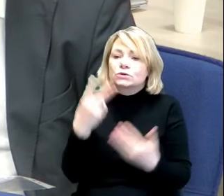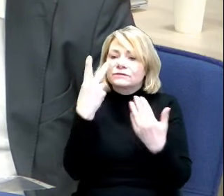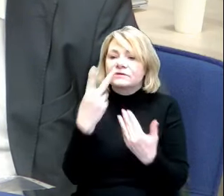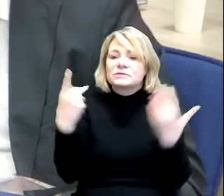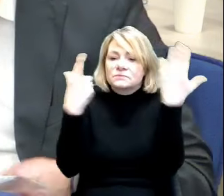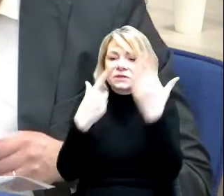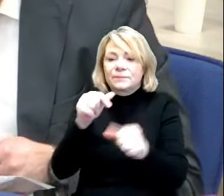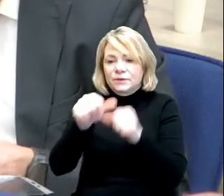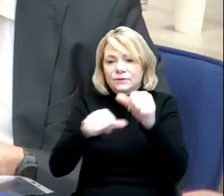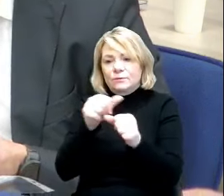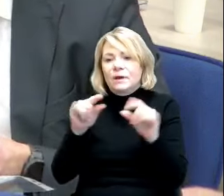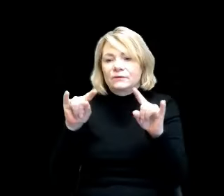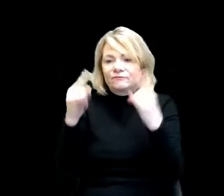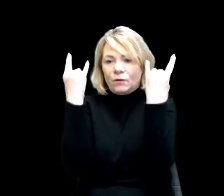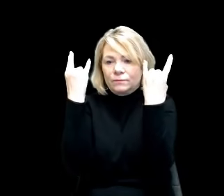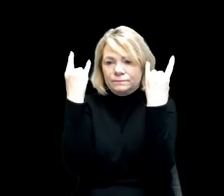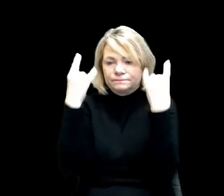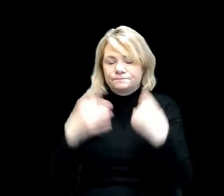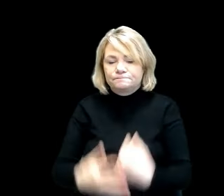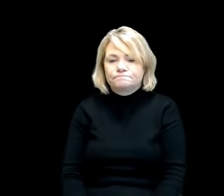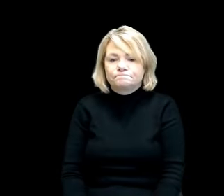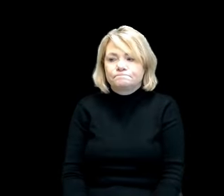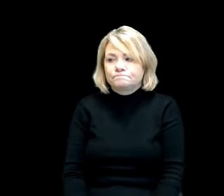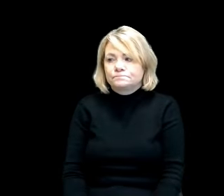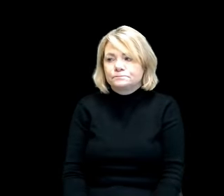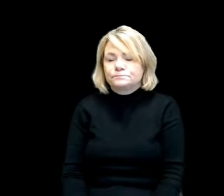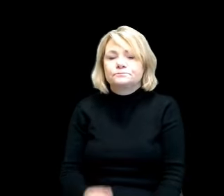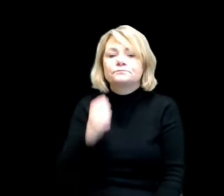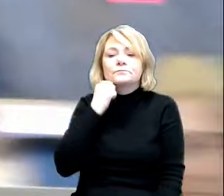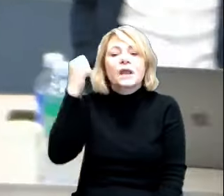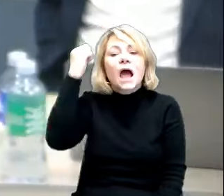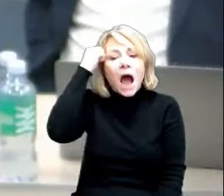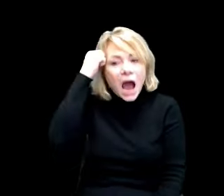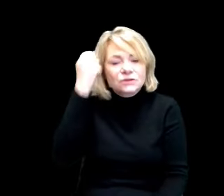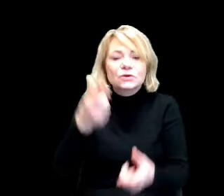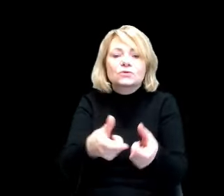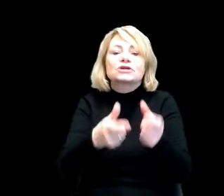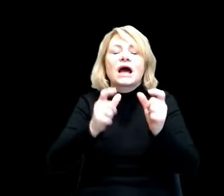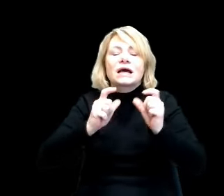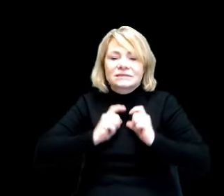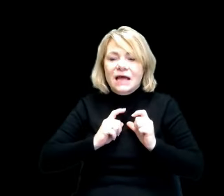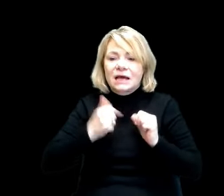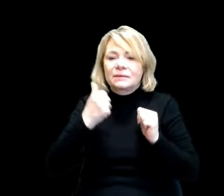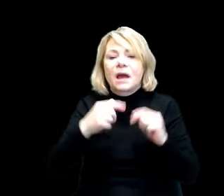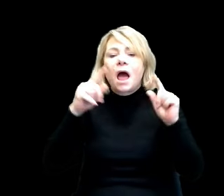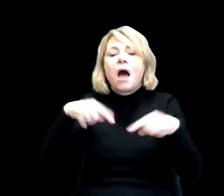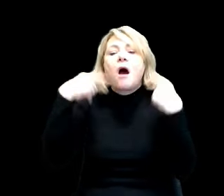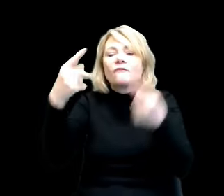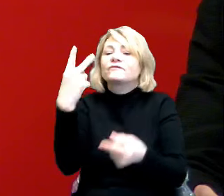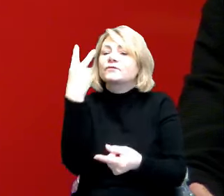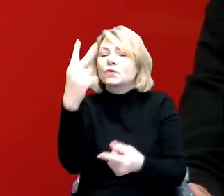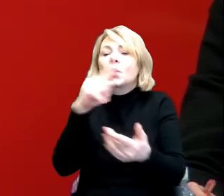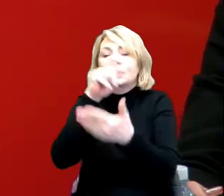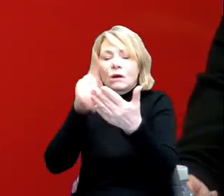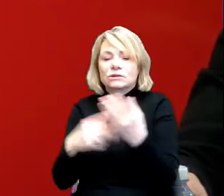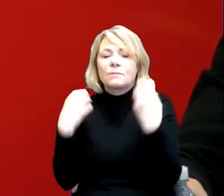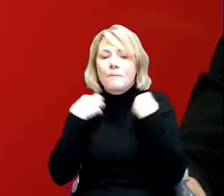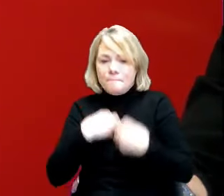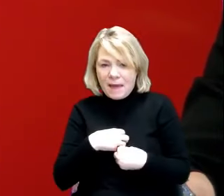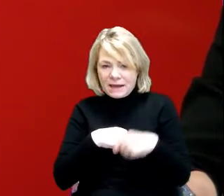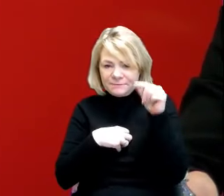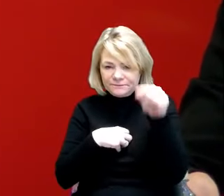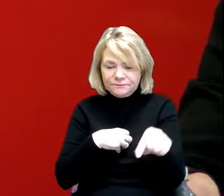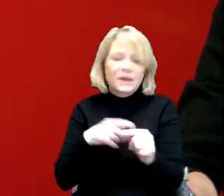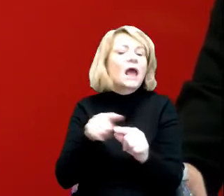ačiū m ačiū vicemere už atsakymą sekantys du klausimai bus merui mere jum iš sąrašo